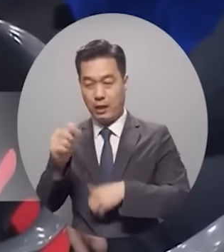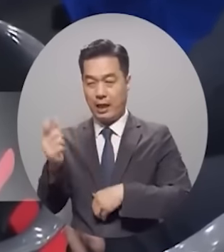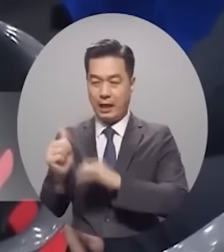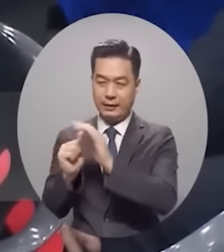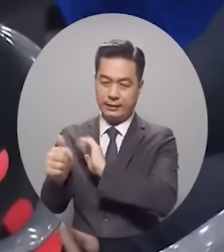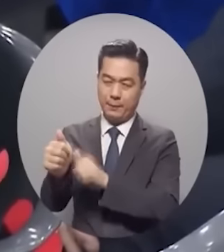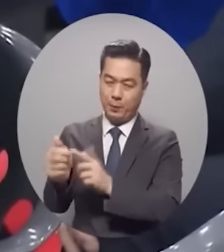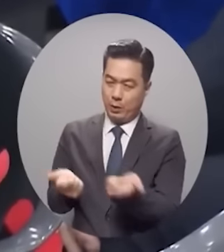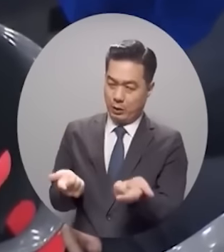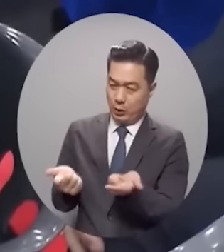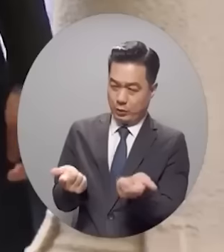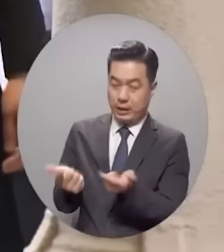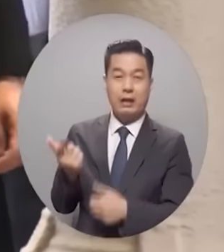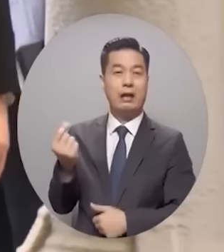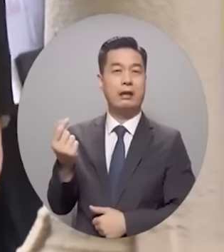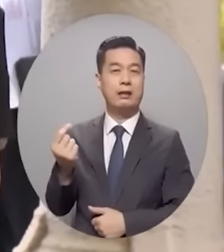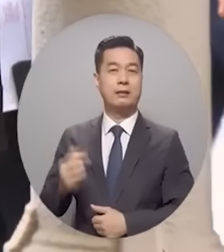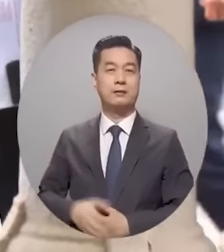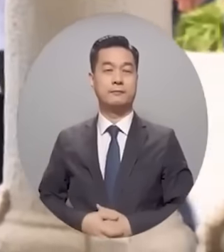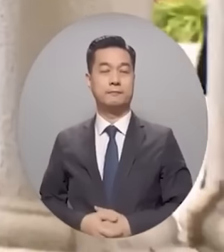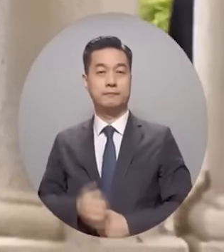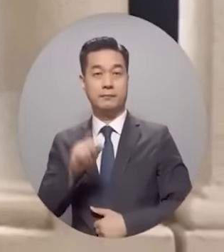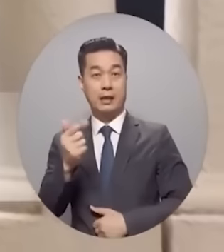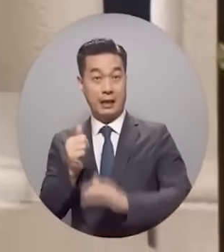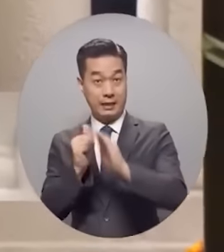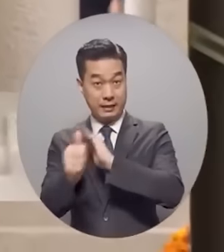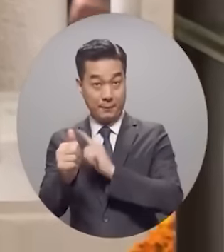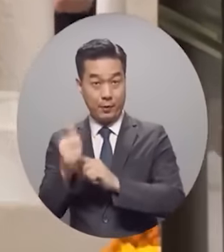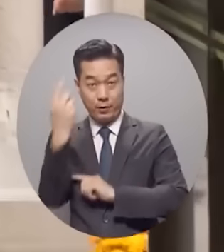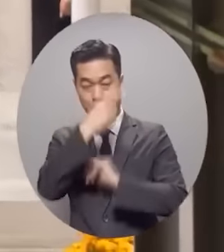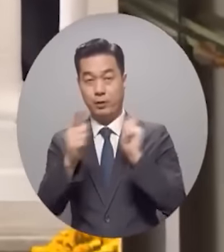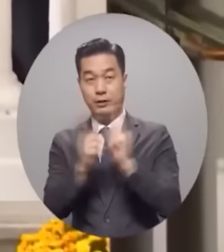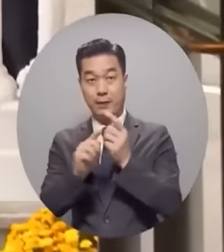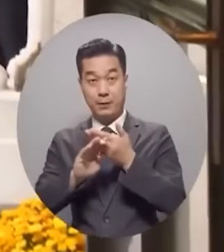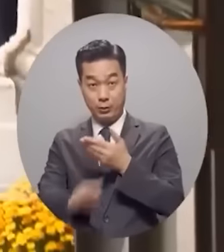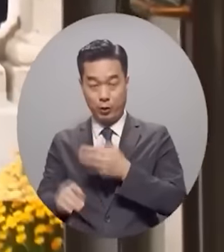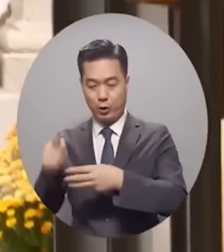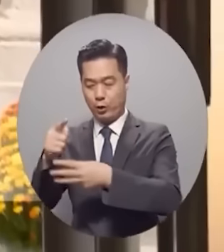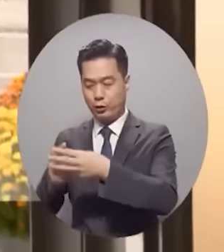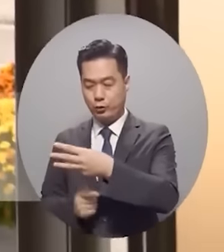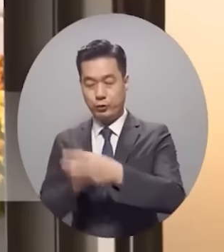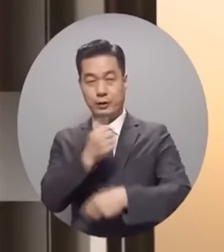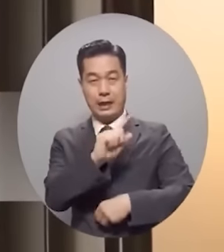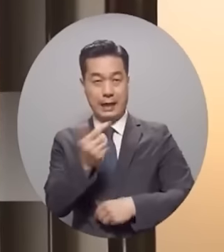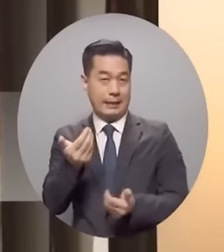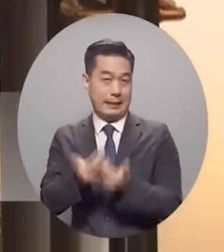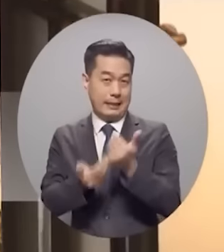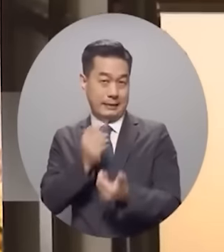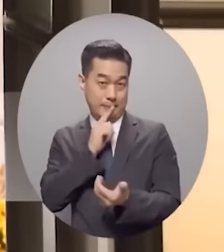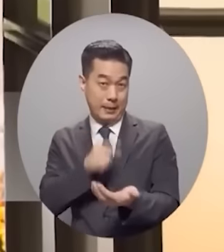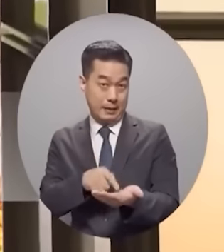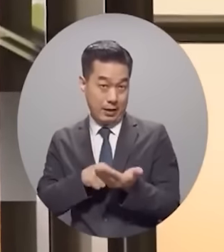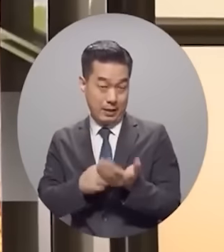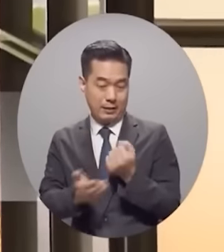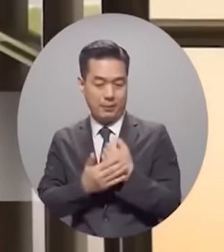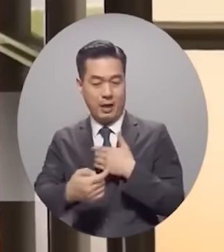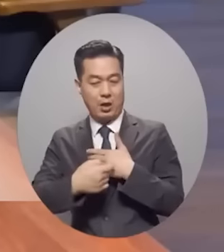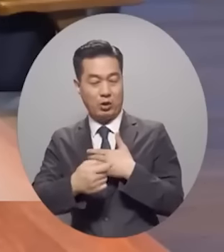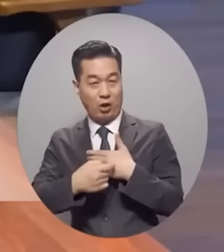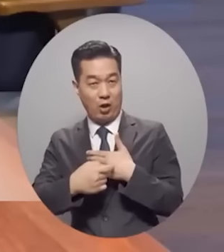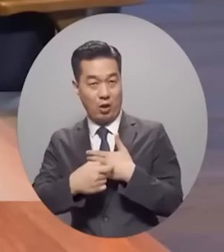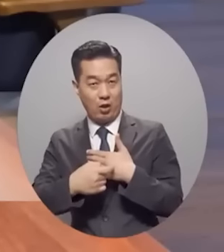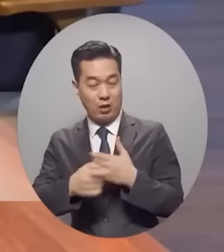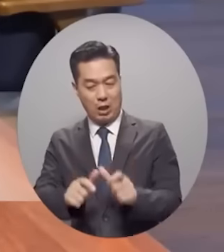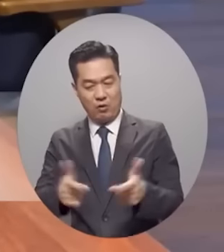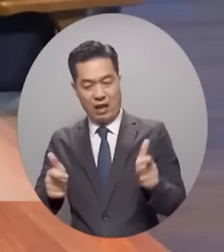거란 해석도 나왔습니다 한대표 면담 이후 유 갈등이 부각되자 대통령실은 표면적으로는 확전을